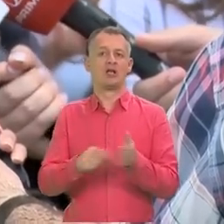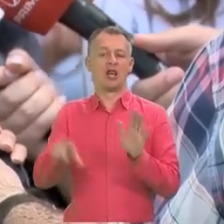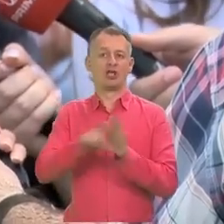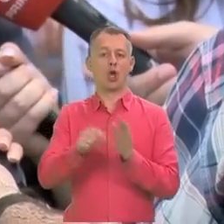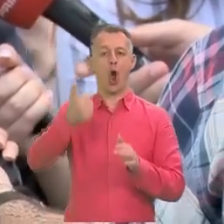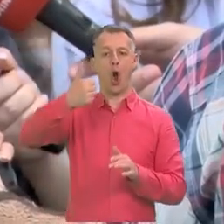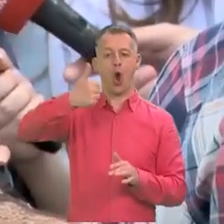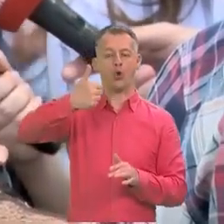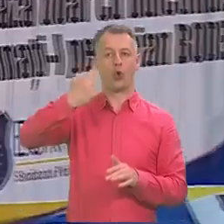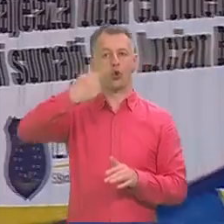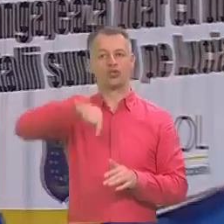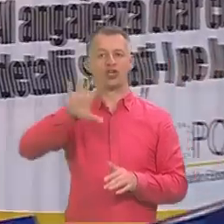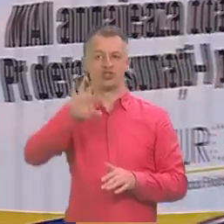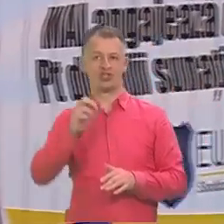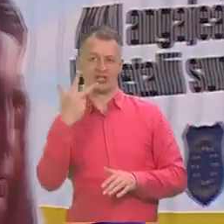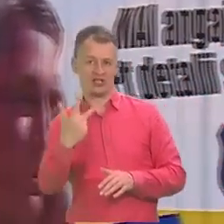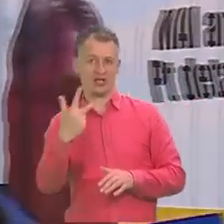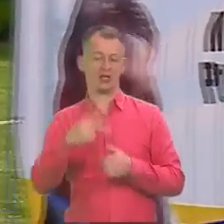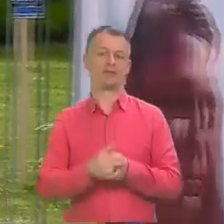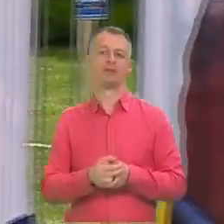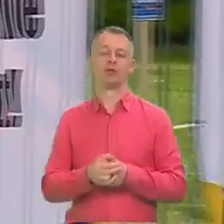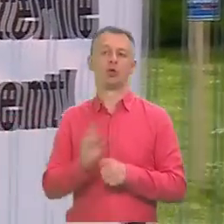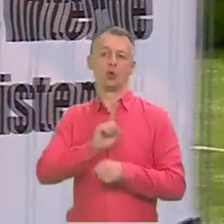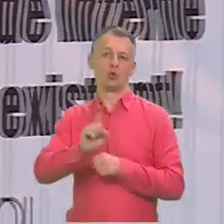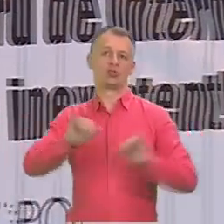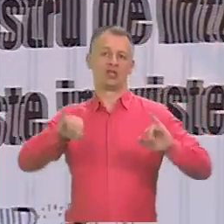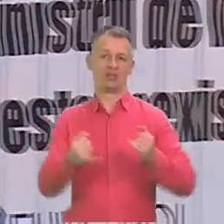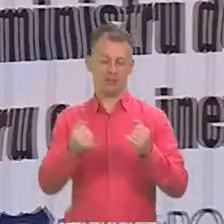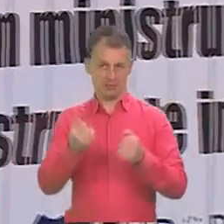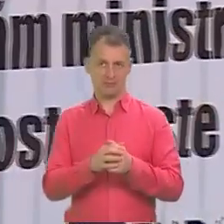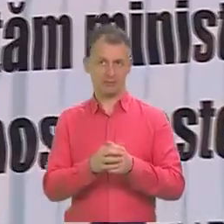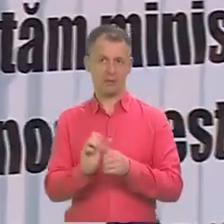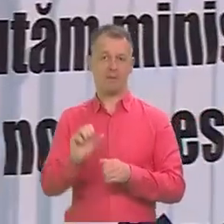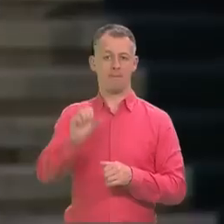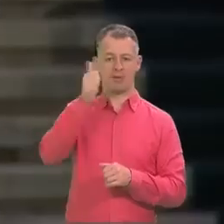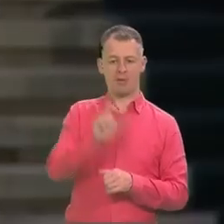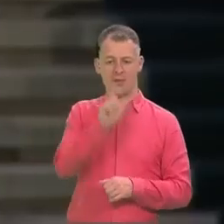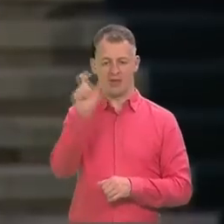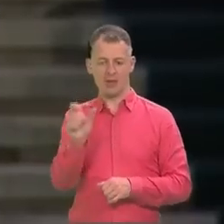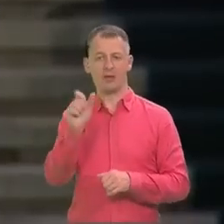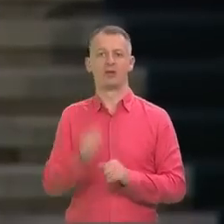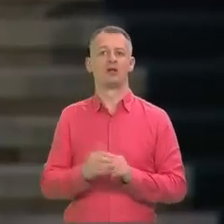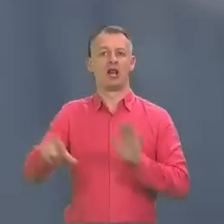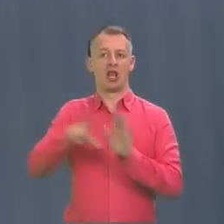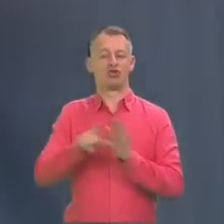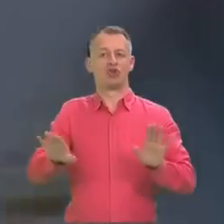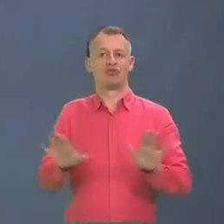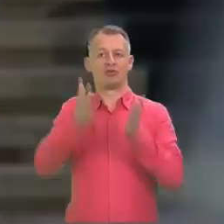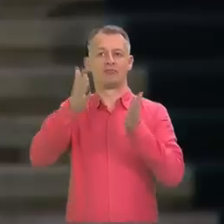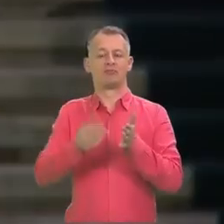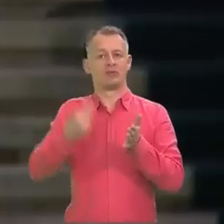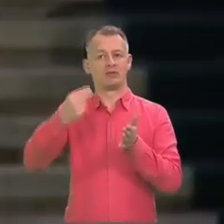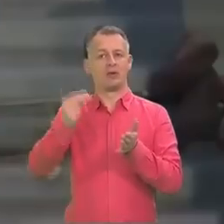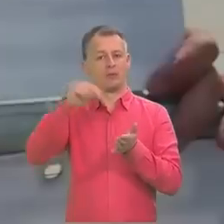lucru care se va întâmpla în prima etapă aplicând legea 153 începând cu 1